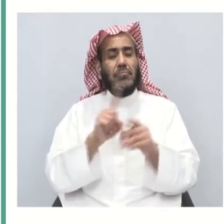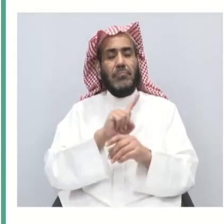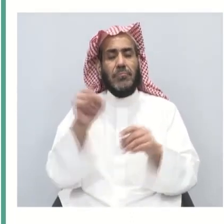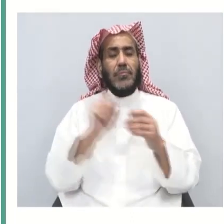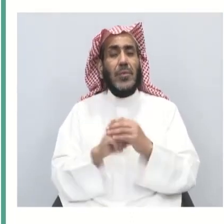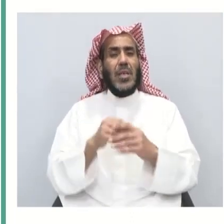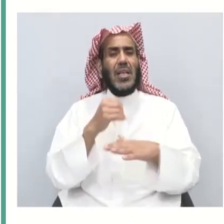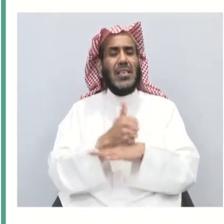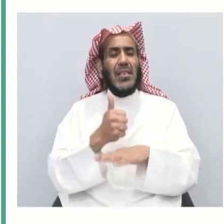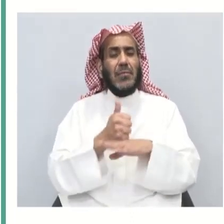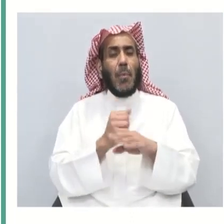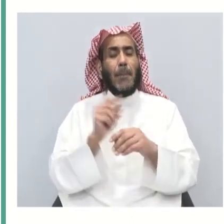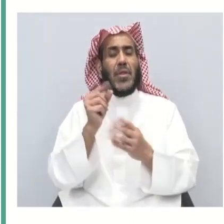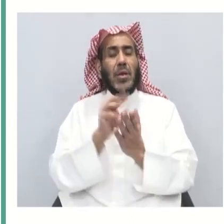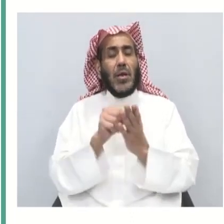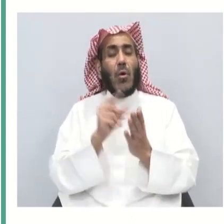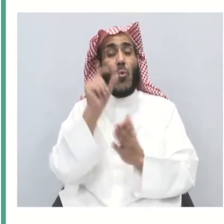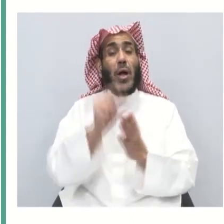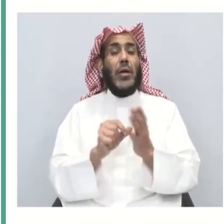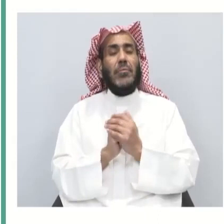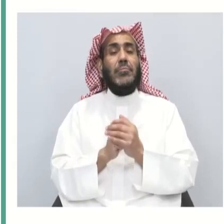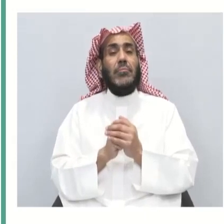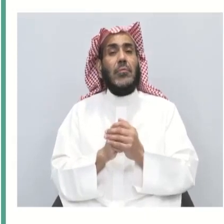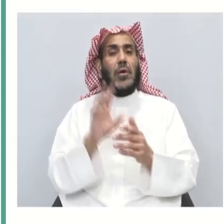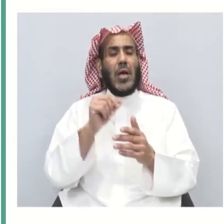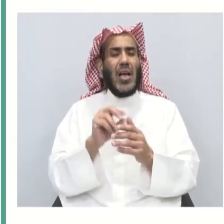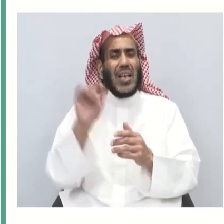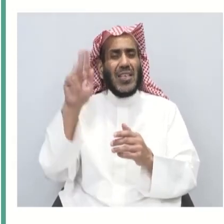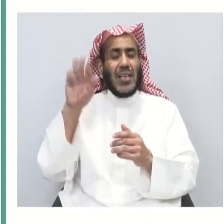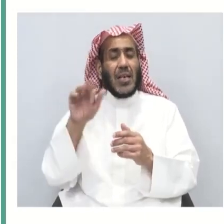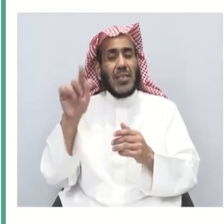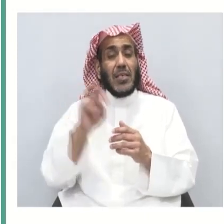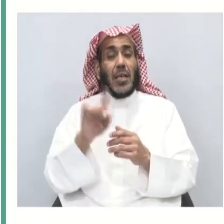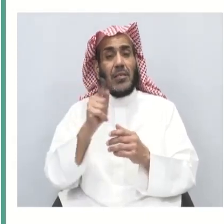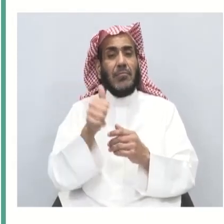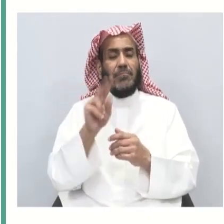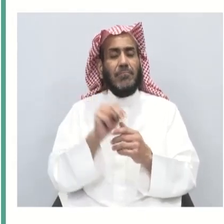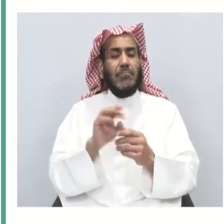هذه أساساً بذرية وعائية. هل هي السرخسيات،